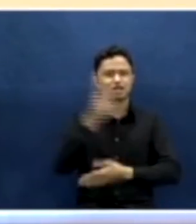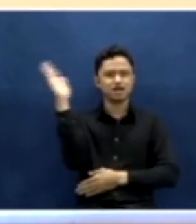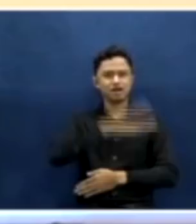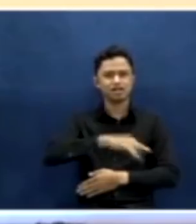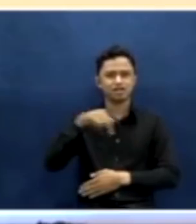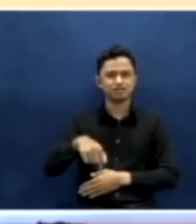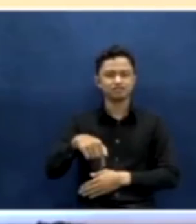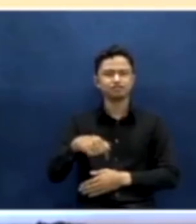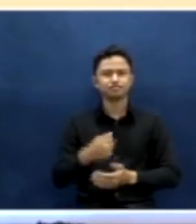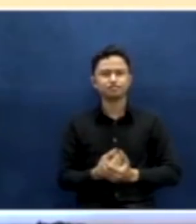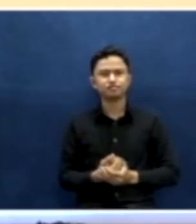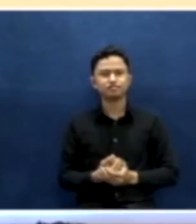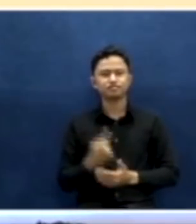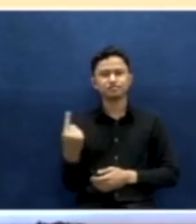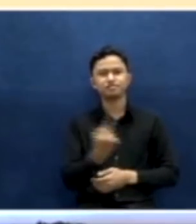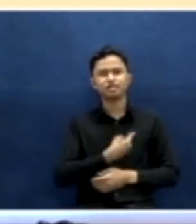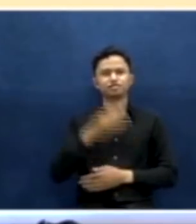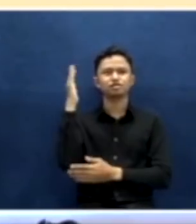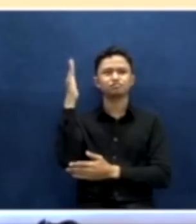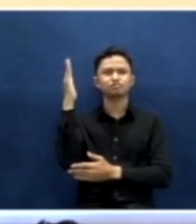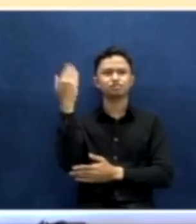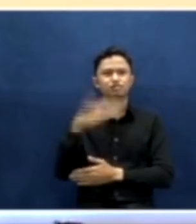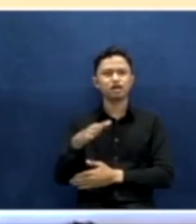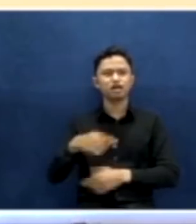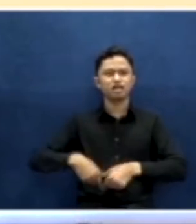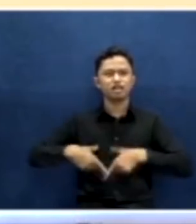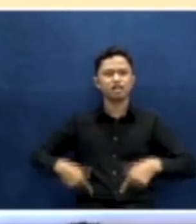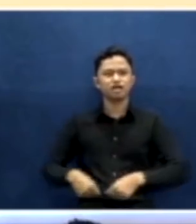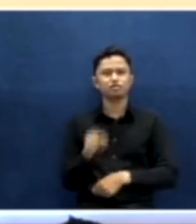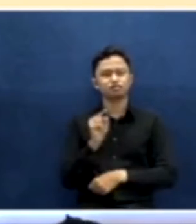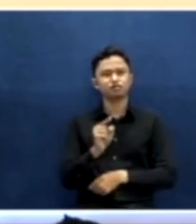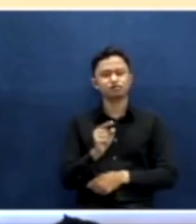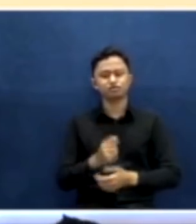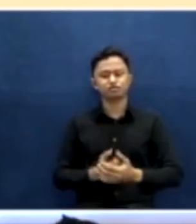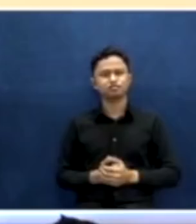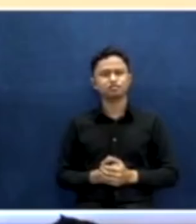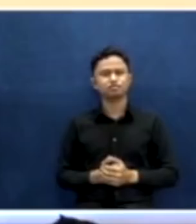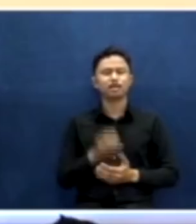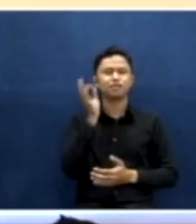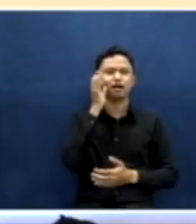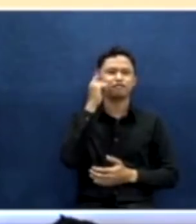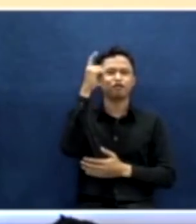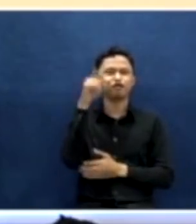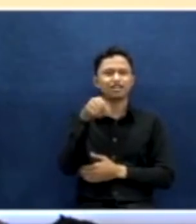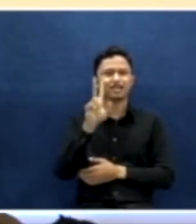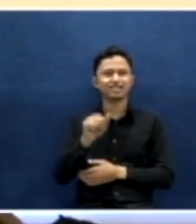ini Masya Allah setelah kita menyampaikan tentang masalah lambungmu foto ini lagi